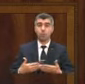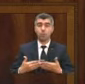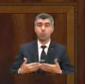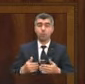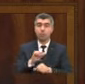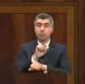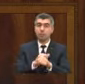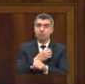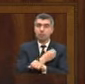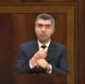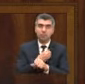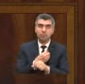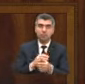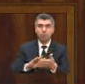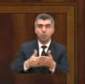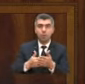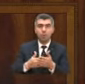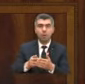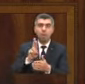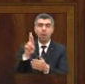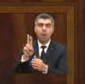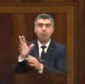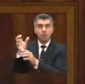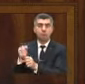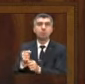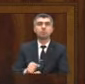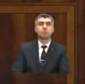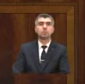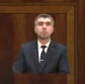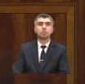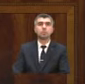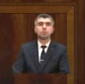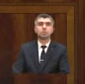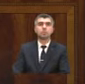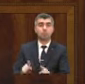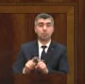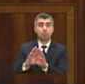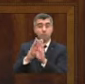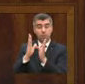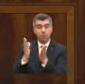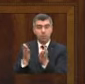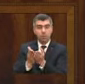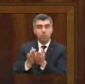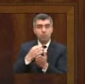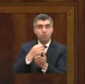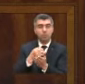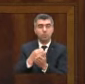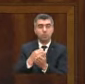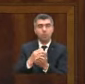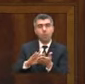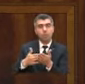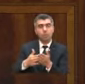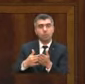الحمايه الاجتماعيه اللي كيقودوا جلالة الملك هو حماية شمولية في الأبعاد ديالها، هي